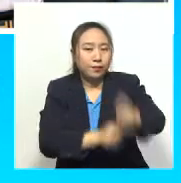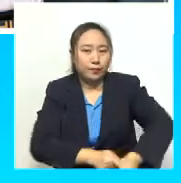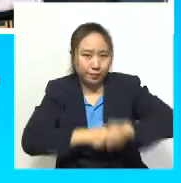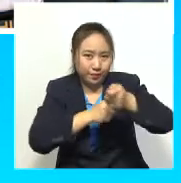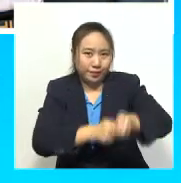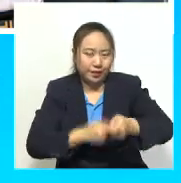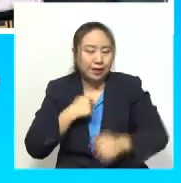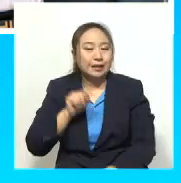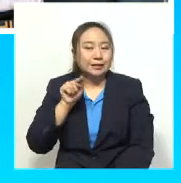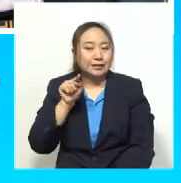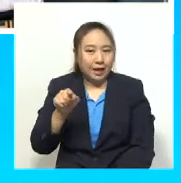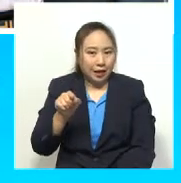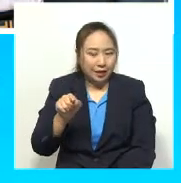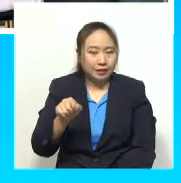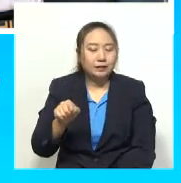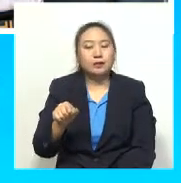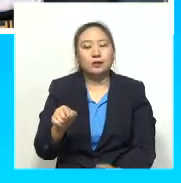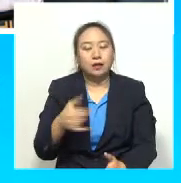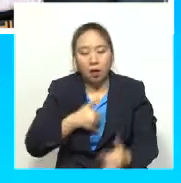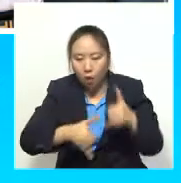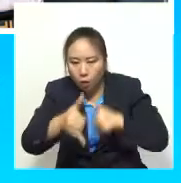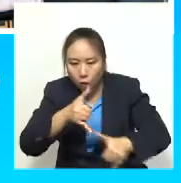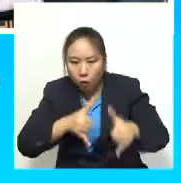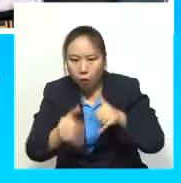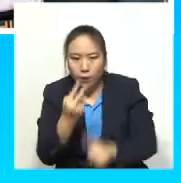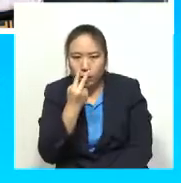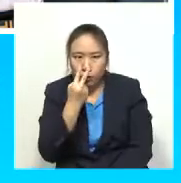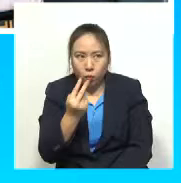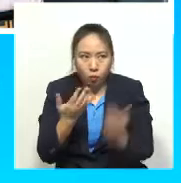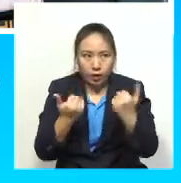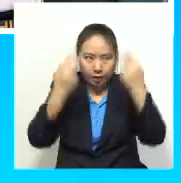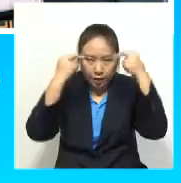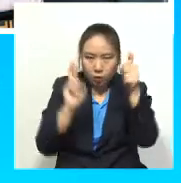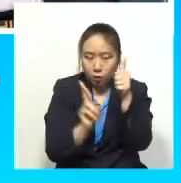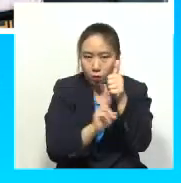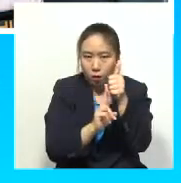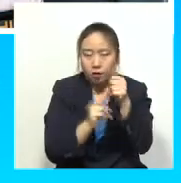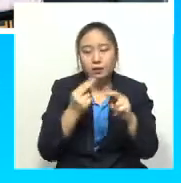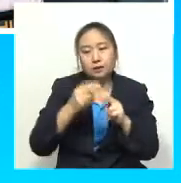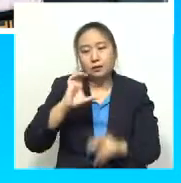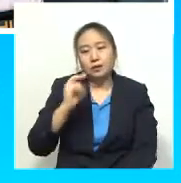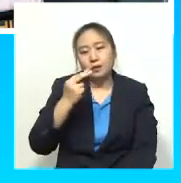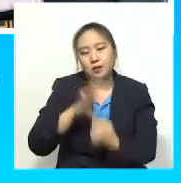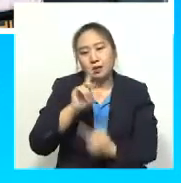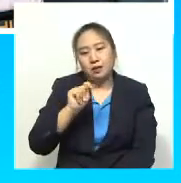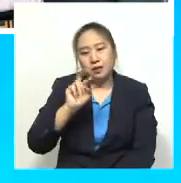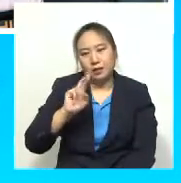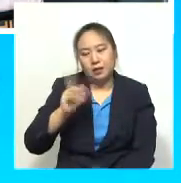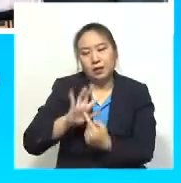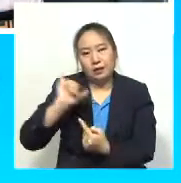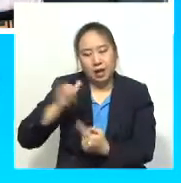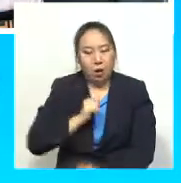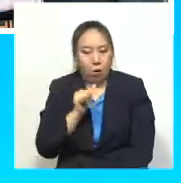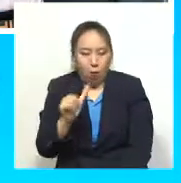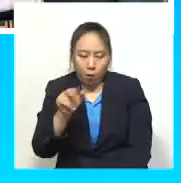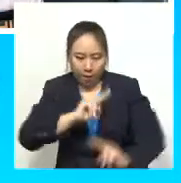รักษ์ก็สั่งการกรมโยธาเนี่ยท่านทิพย์มีก็ลงในพื้นที่วันนี้ท่านรองนายกพลเอกศักดิ์ชัยสาลีกระยะก็ลงไปในพื้นที่ไปบัญชาการก